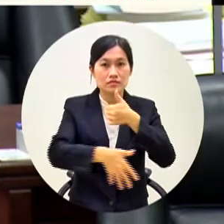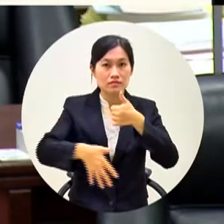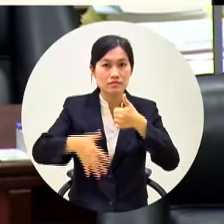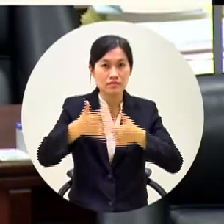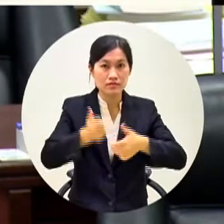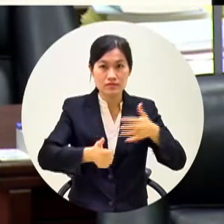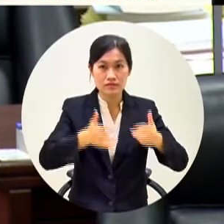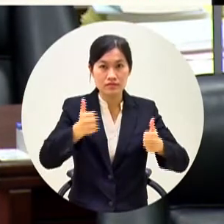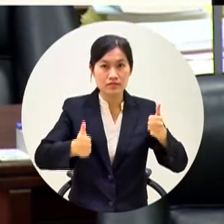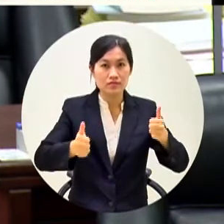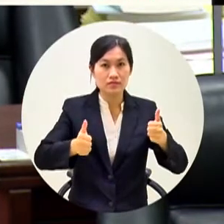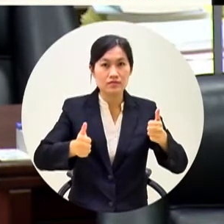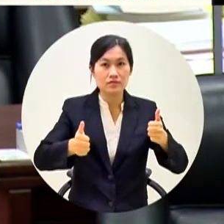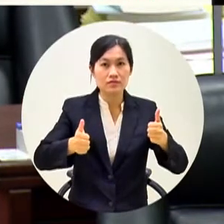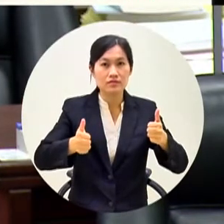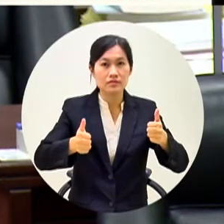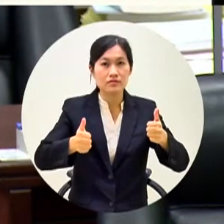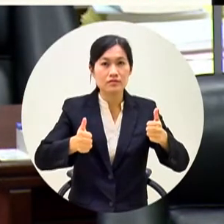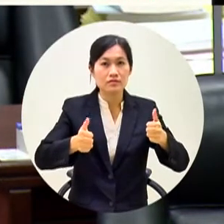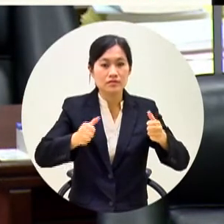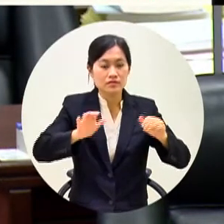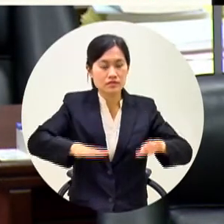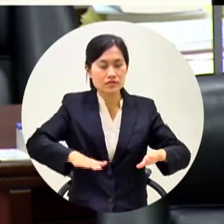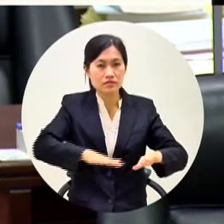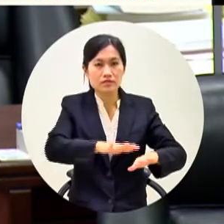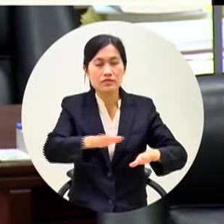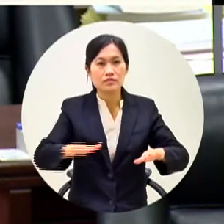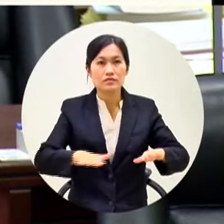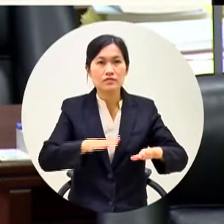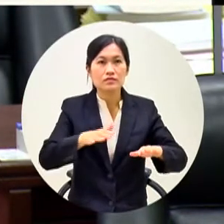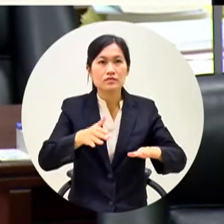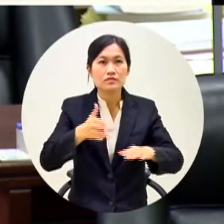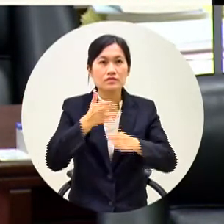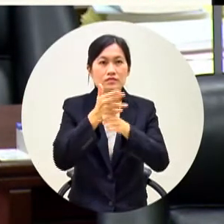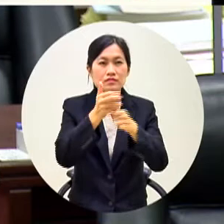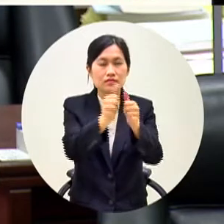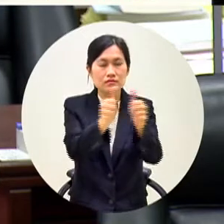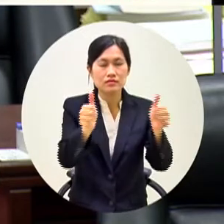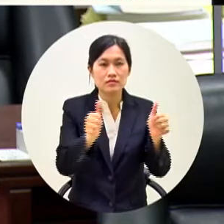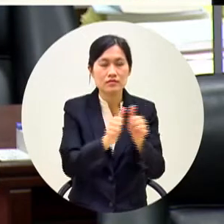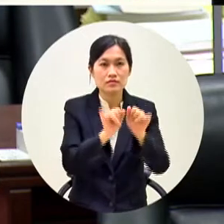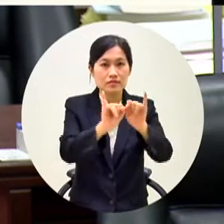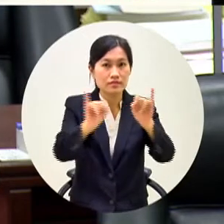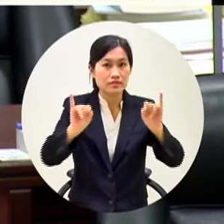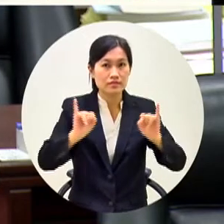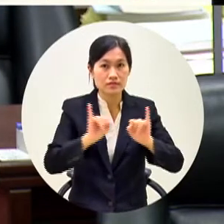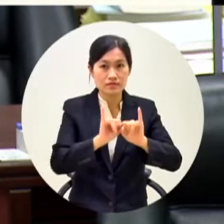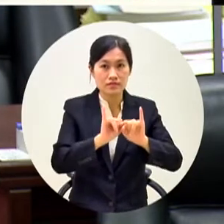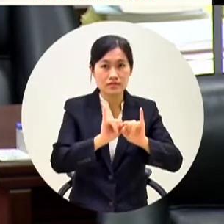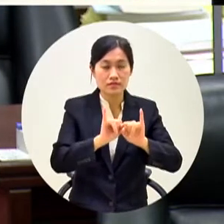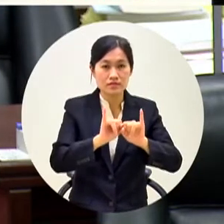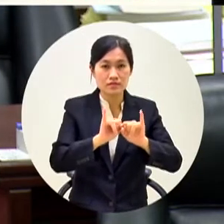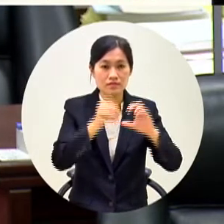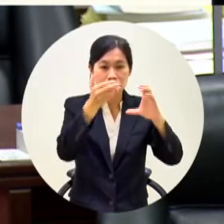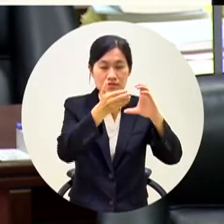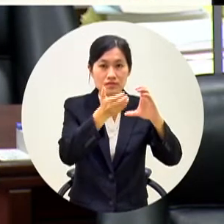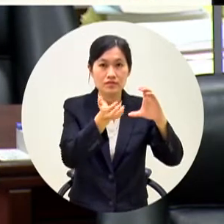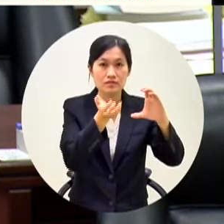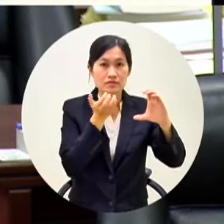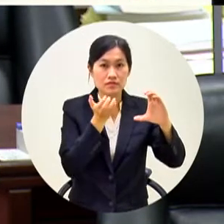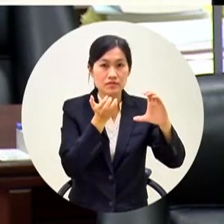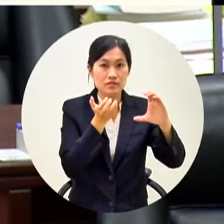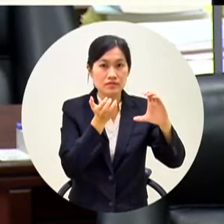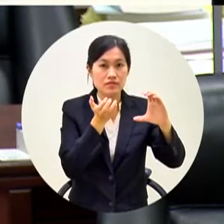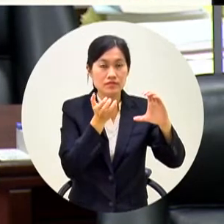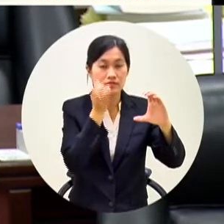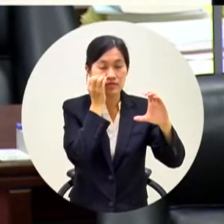长，以及安个现场安个媒体先生小姐吼，甲安电视机前安个市民朋友，